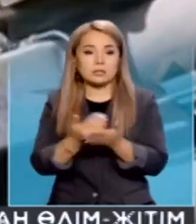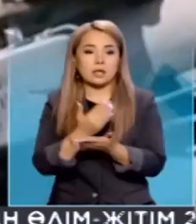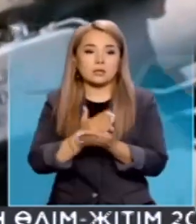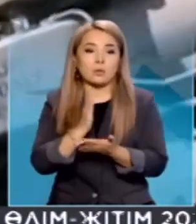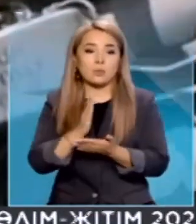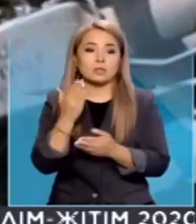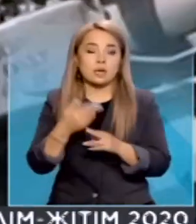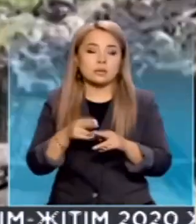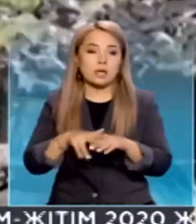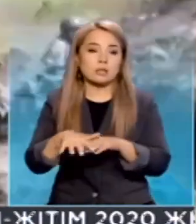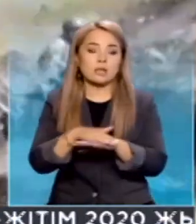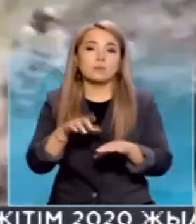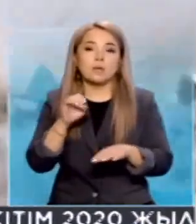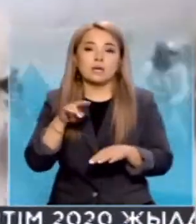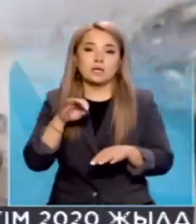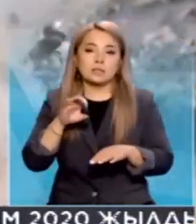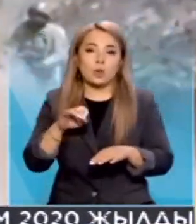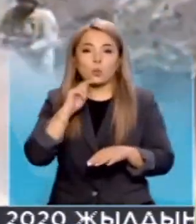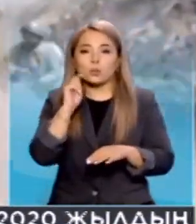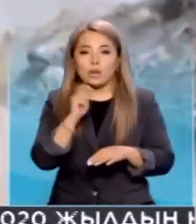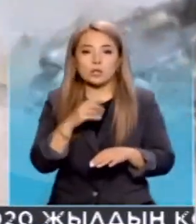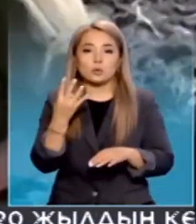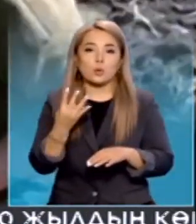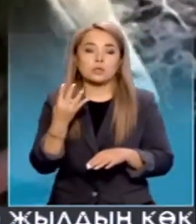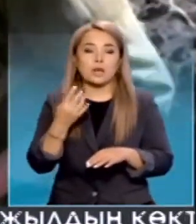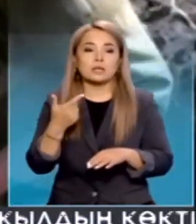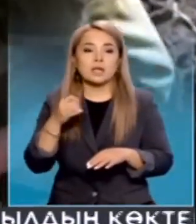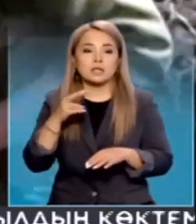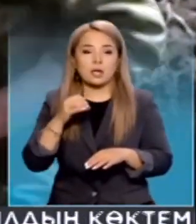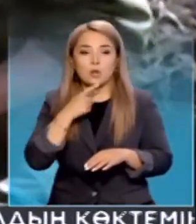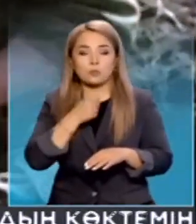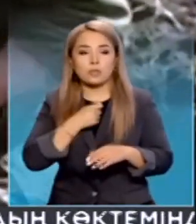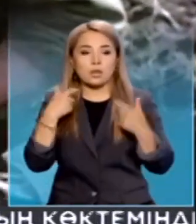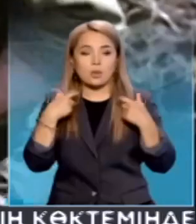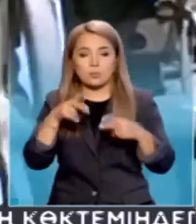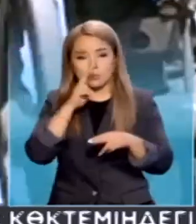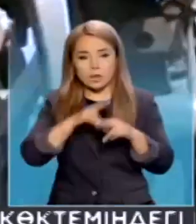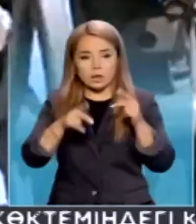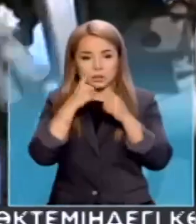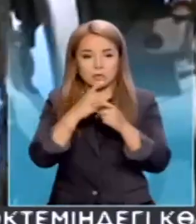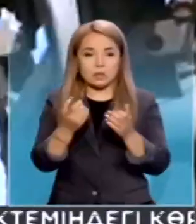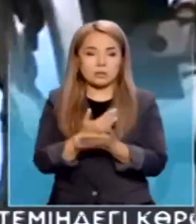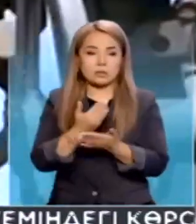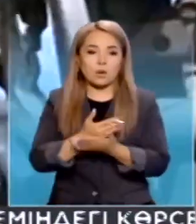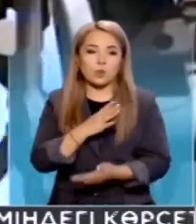BBC Ресей Украинада төртінші генералын жоғалтқанын хабарлады.